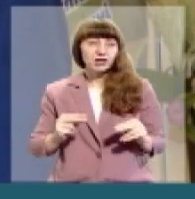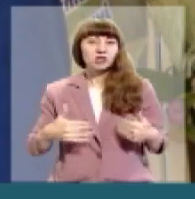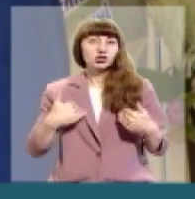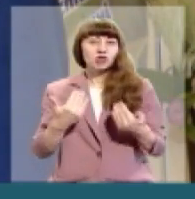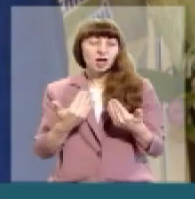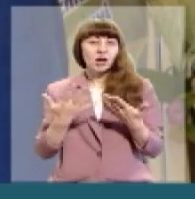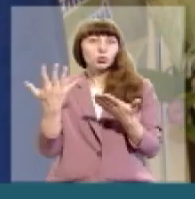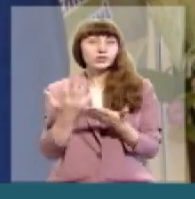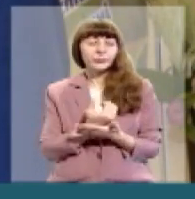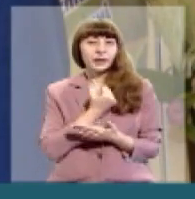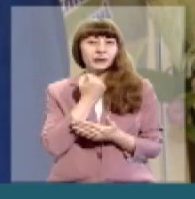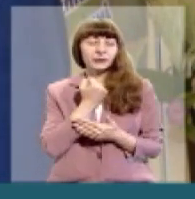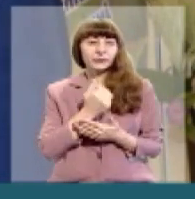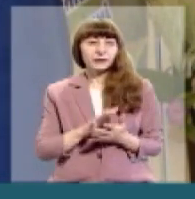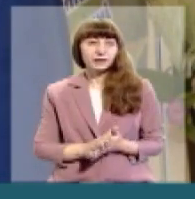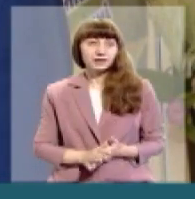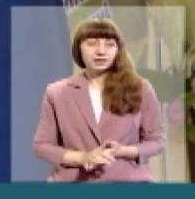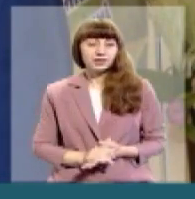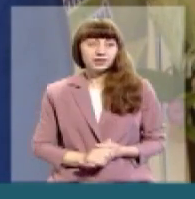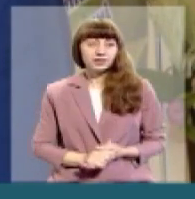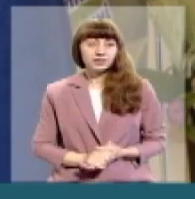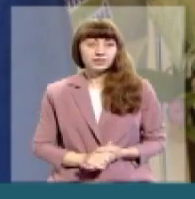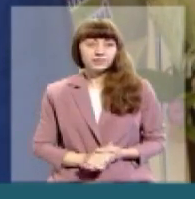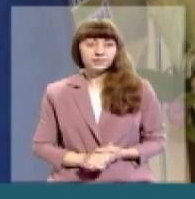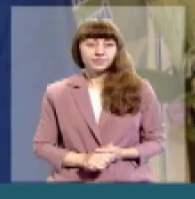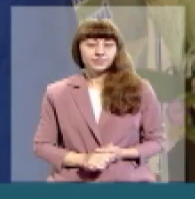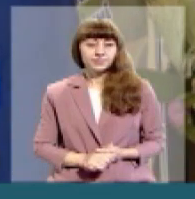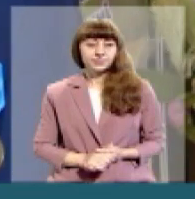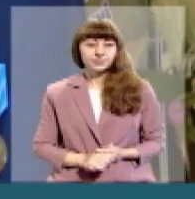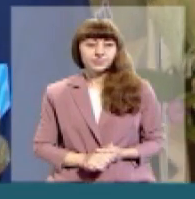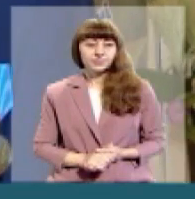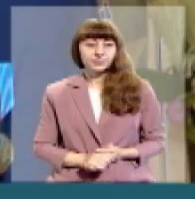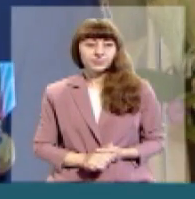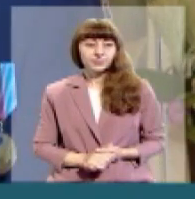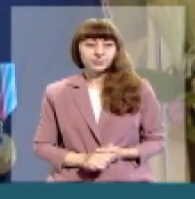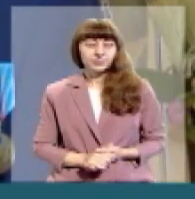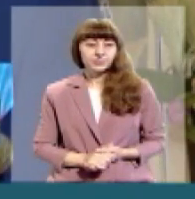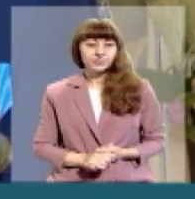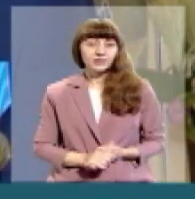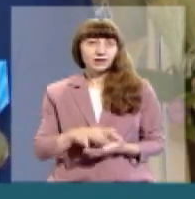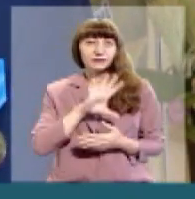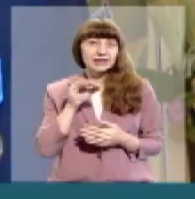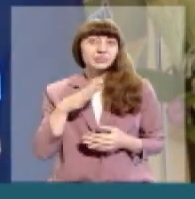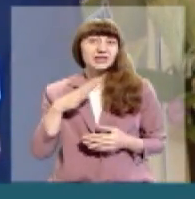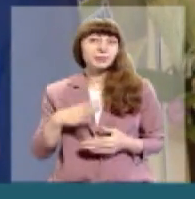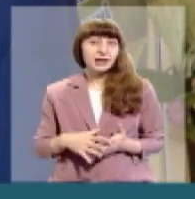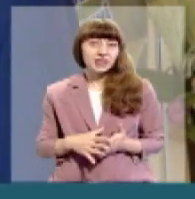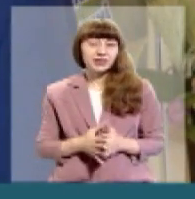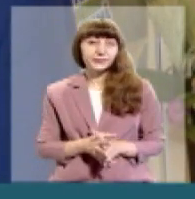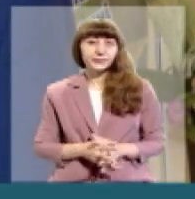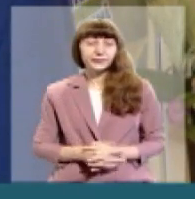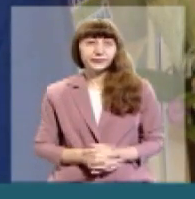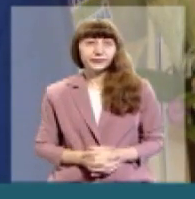мектептегі балаларға жақсы тәрбие, білім беруіне мен тілектеспін. Біздің қалалық білім бөлімі,